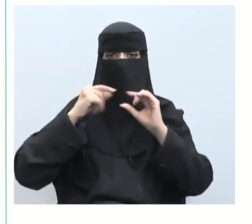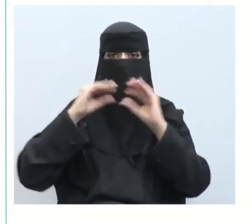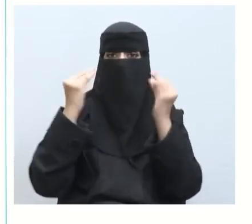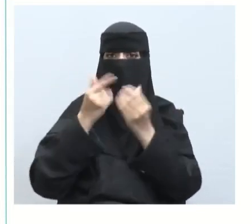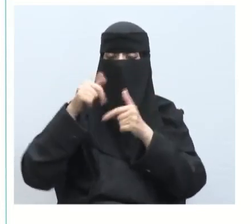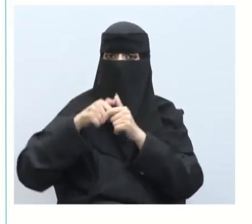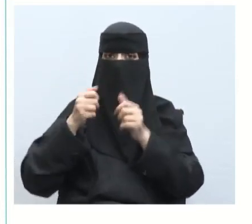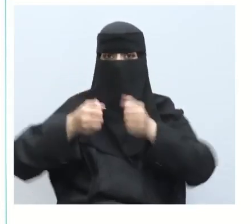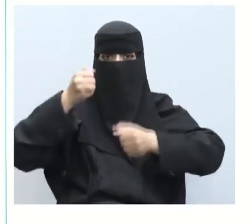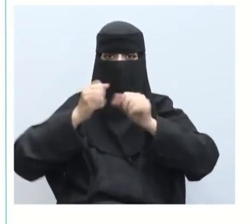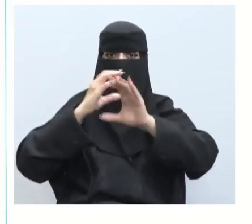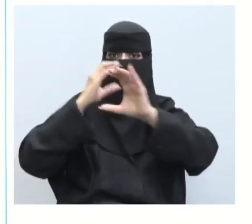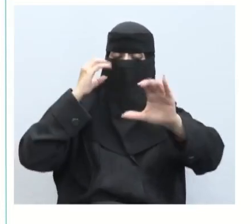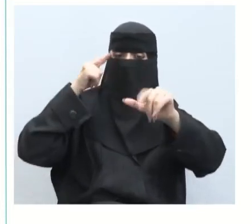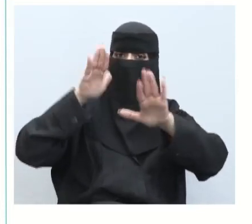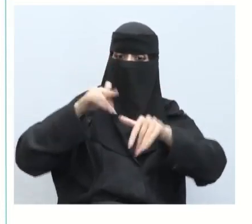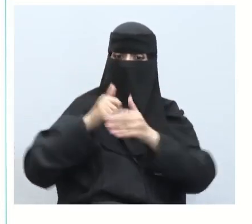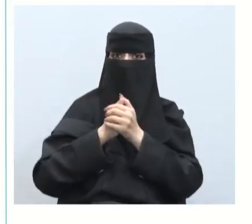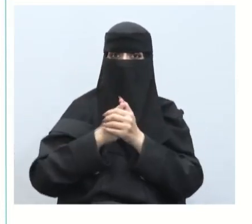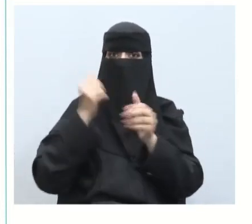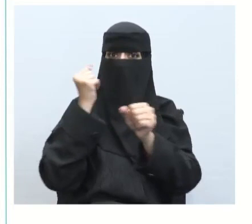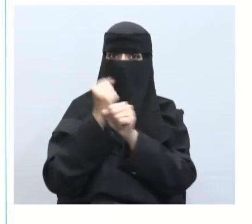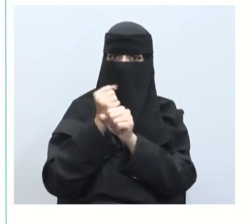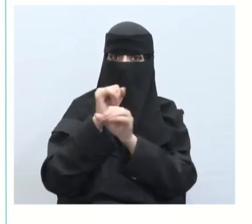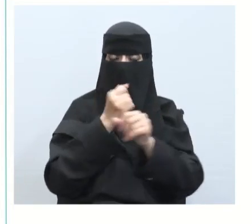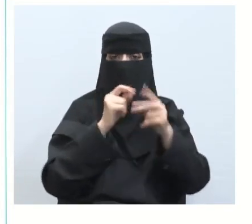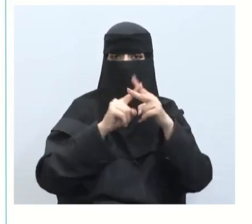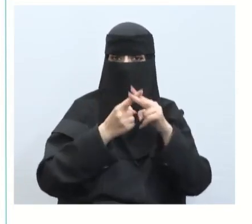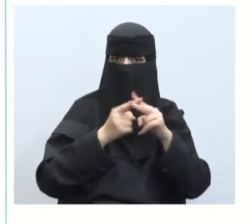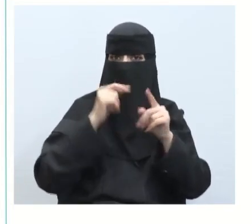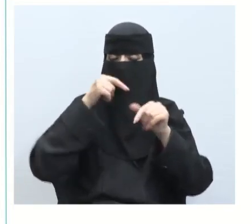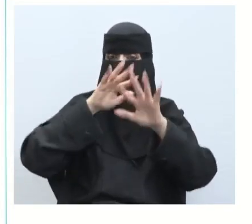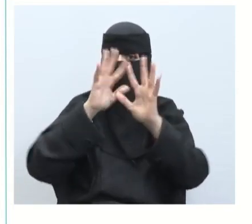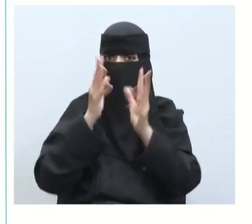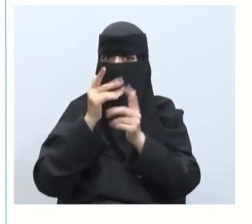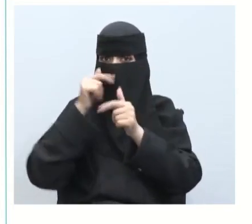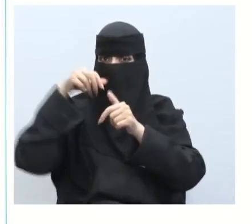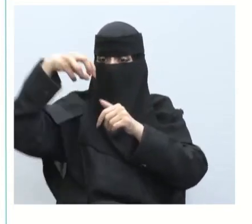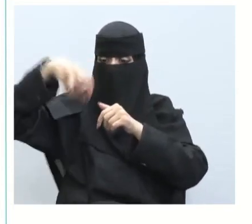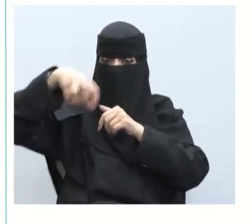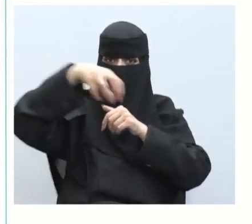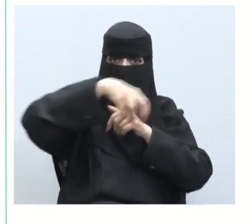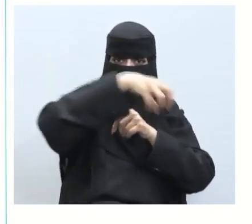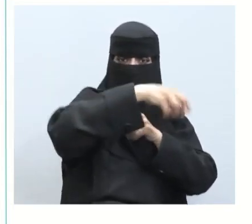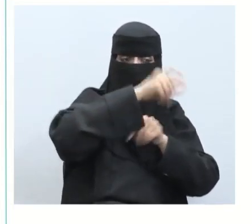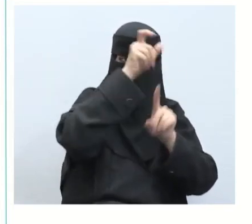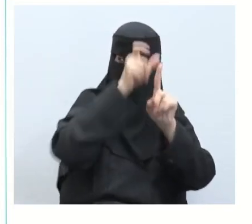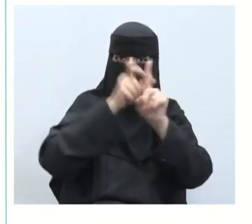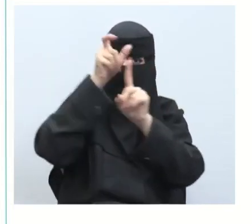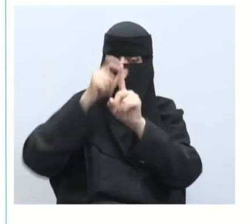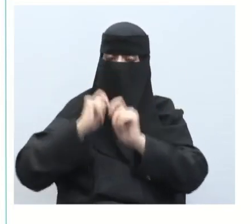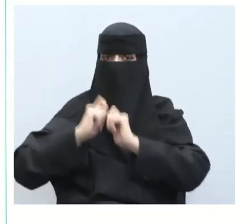سائق الحافلات عمال او عامل الصيانه اذا نلاحظ العمل سيكون كل شخص مكلف